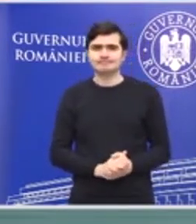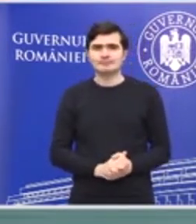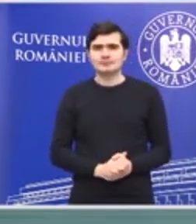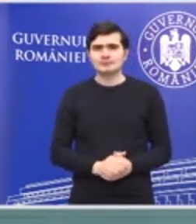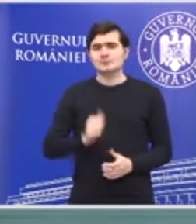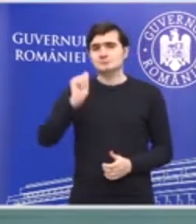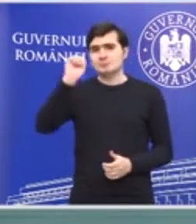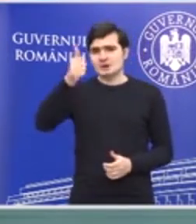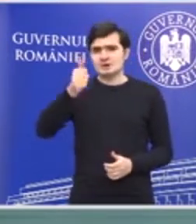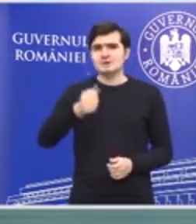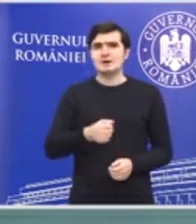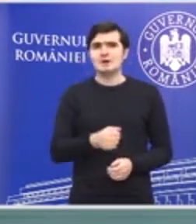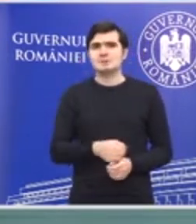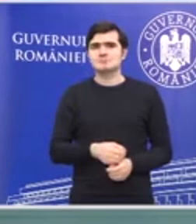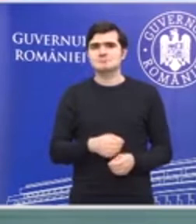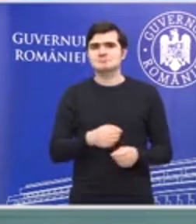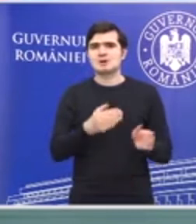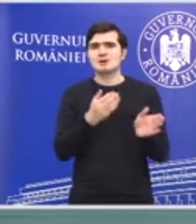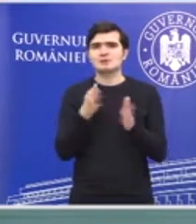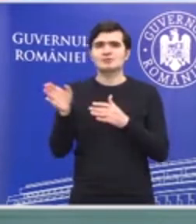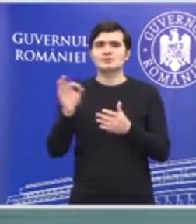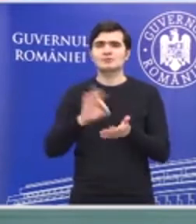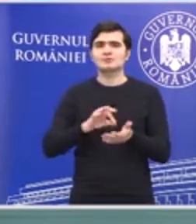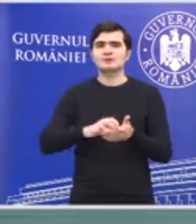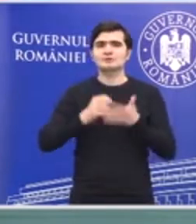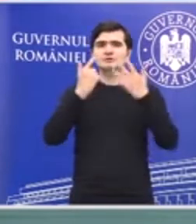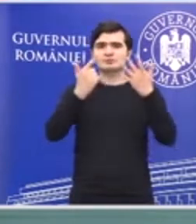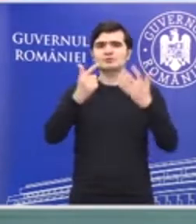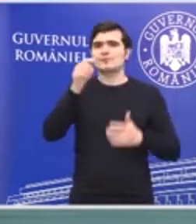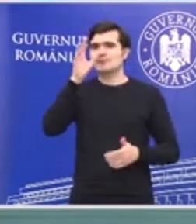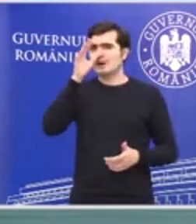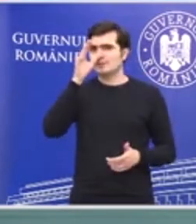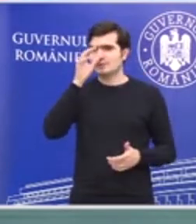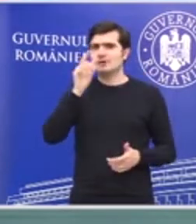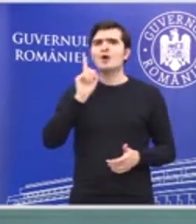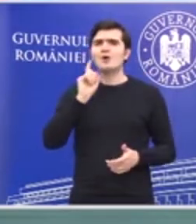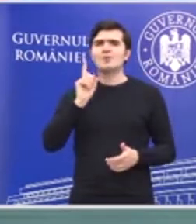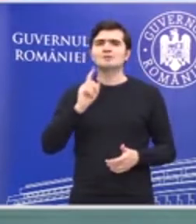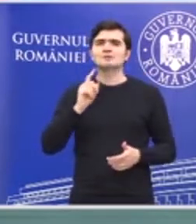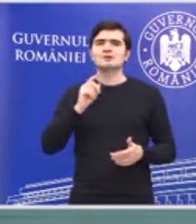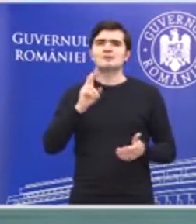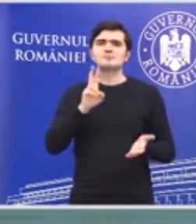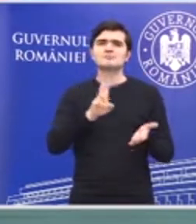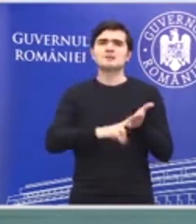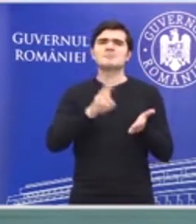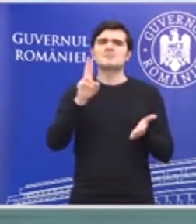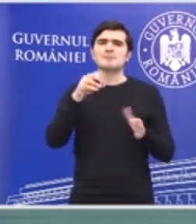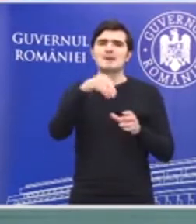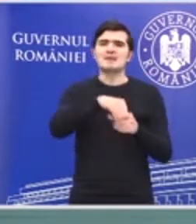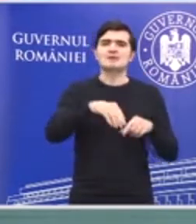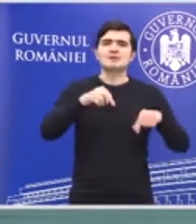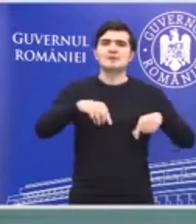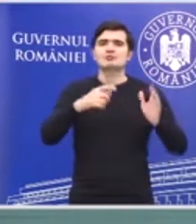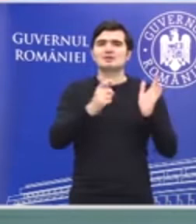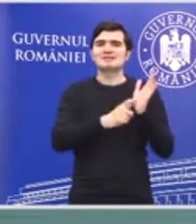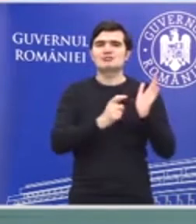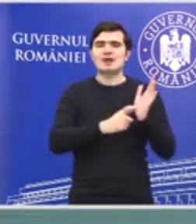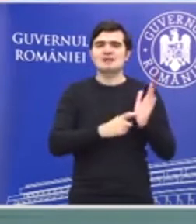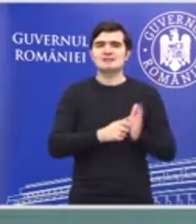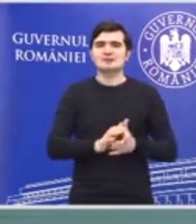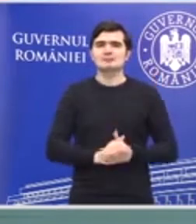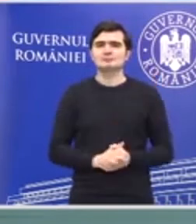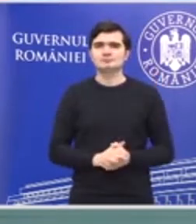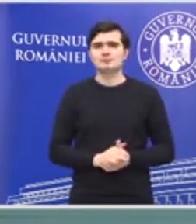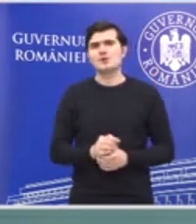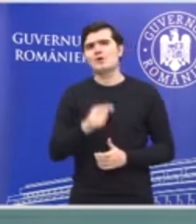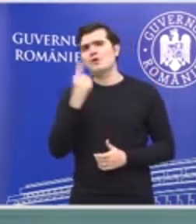Mâine, începând cu ziua de 7 aprilie, va fi operaționalizată această cerință. Un